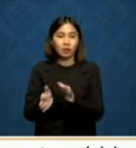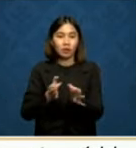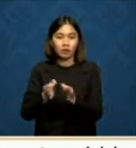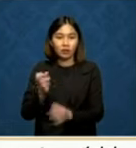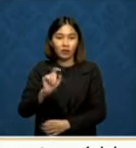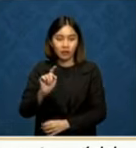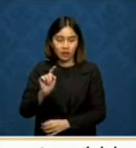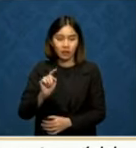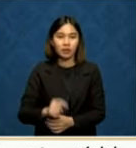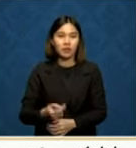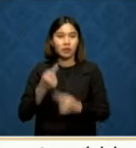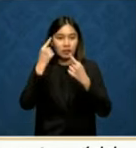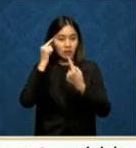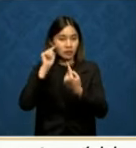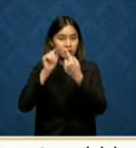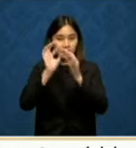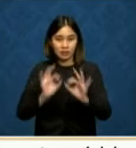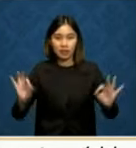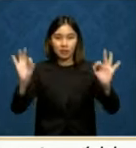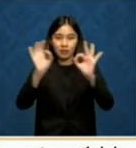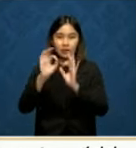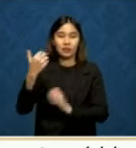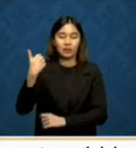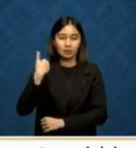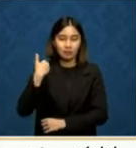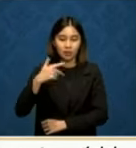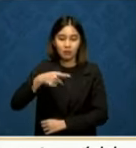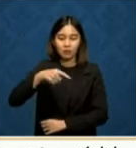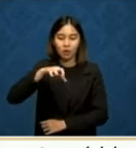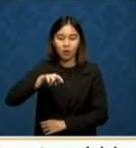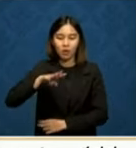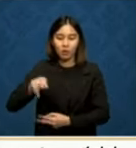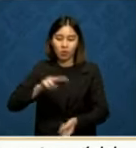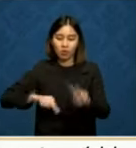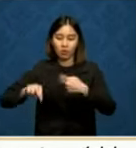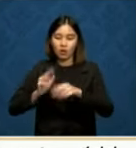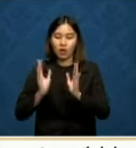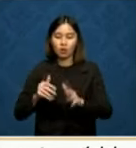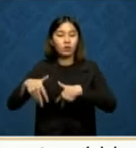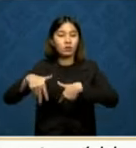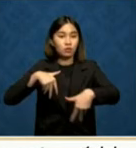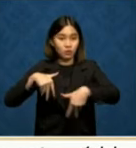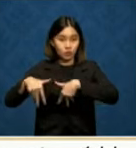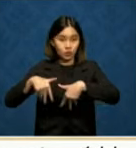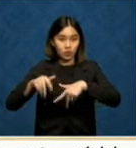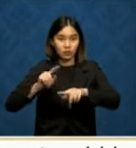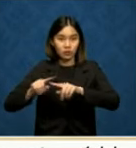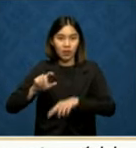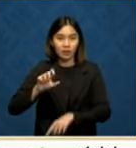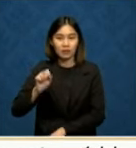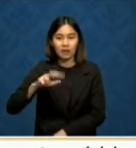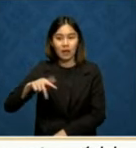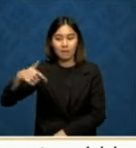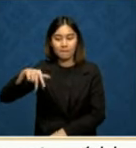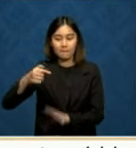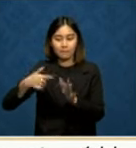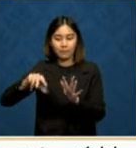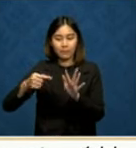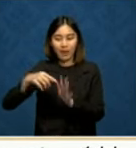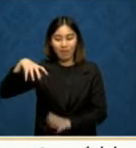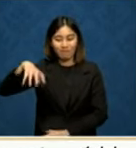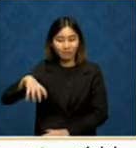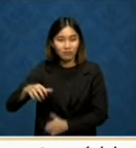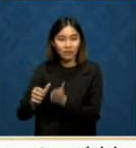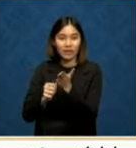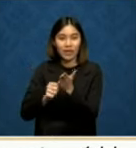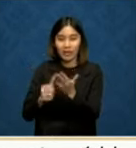เราให้ความสำคญมากแล้วก็พระชมัหยค้มคลองผู้บริภคที่สภารกอนผู้ผโคได้ยกร่างแก